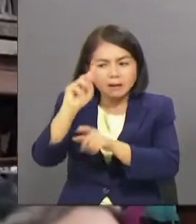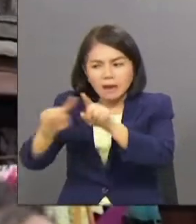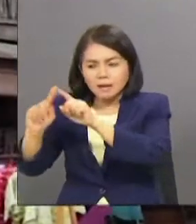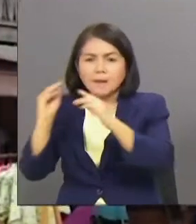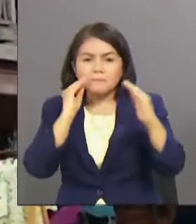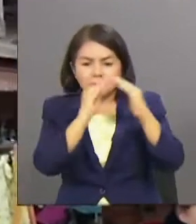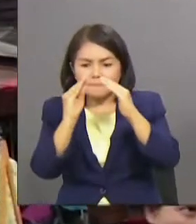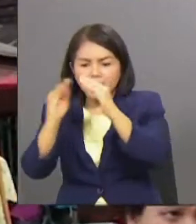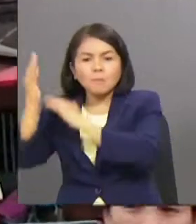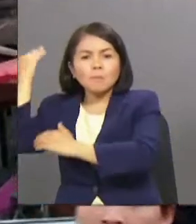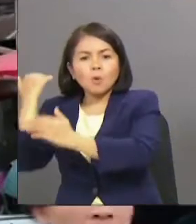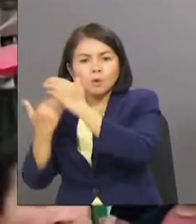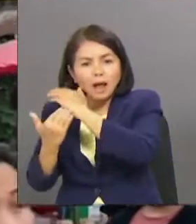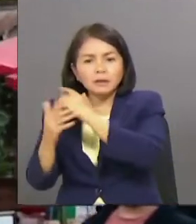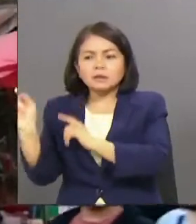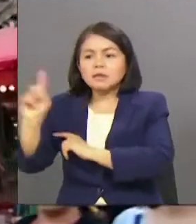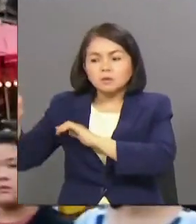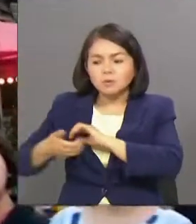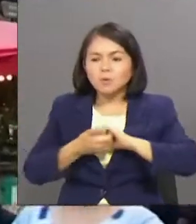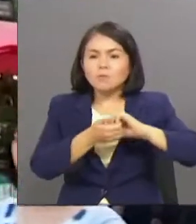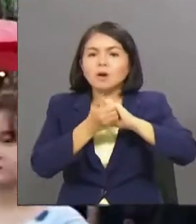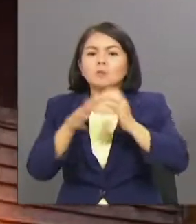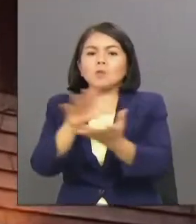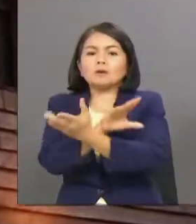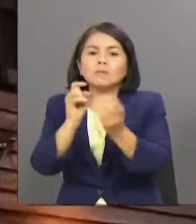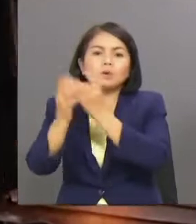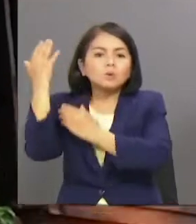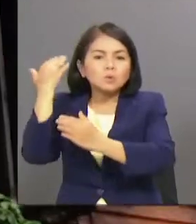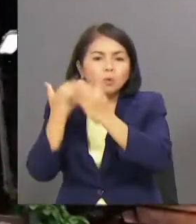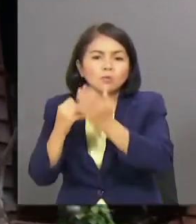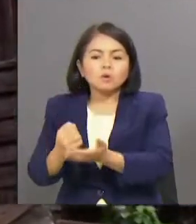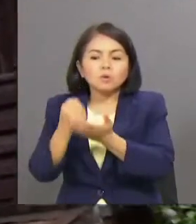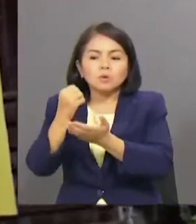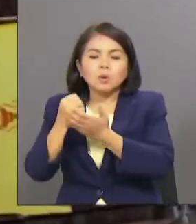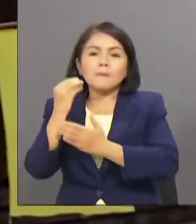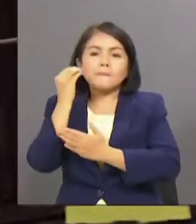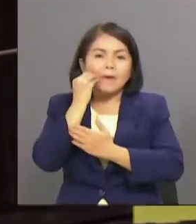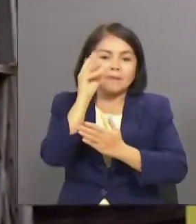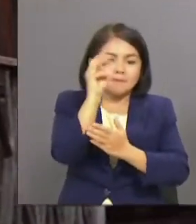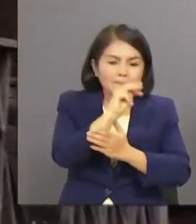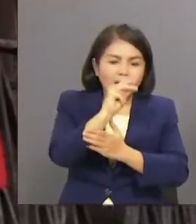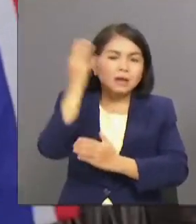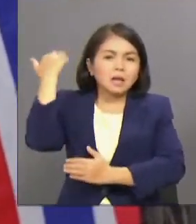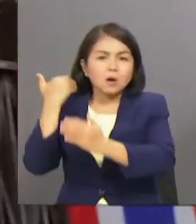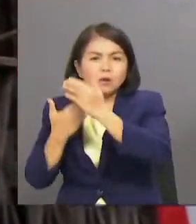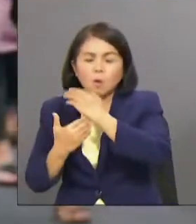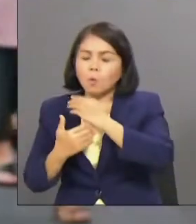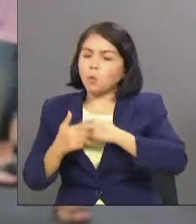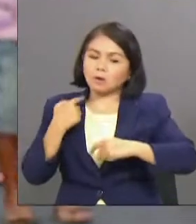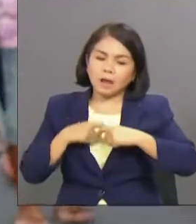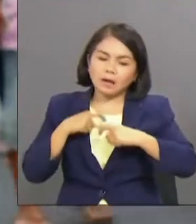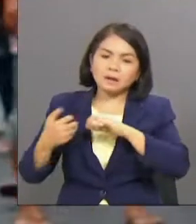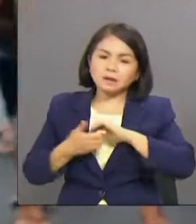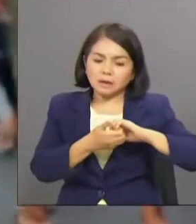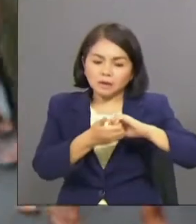จะเพื่อค้นมาช่วยกันอนุรักษ์ซึ่งความสำคัญกับบ้านไม้เก่าเนี่ยมันปัจจัยเรื่องง่ายเลยวิธี